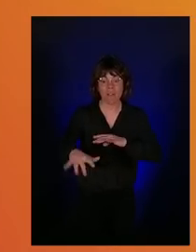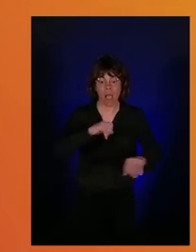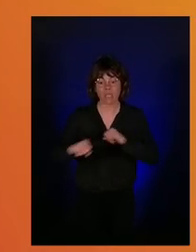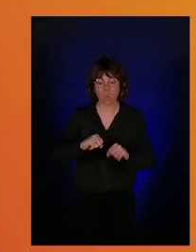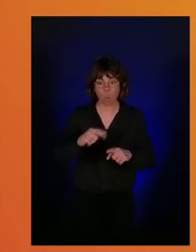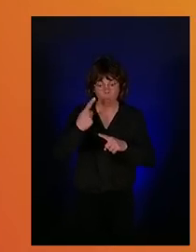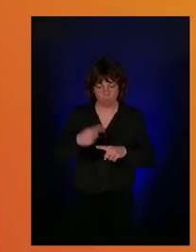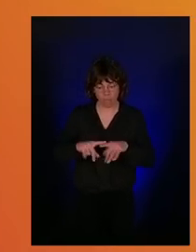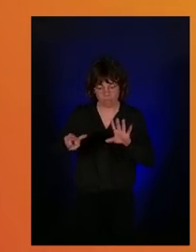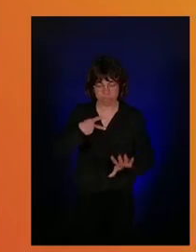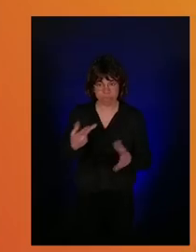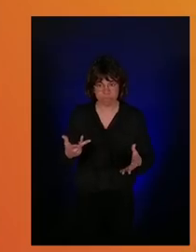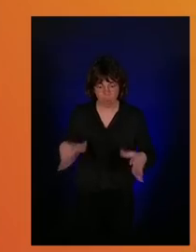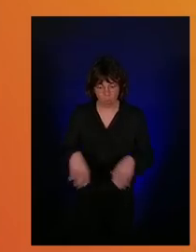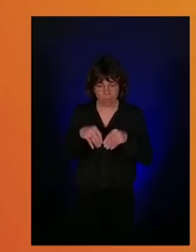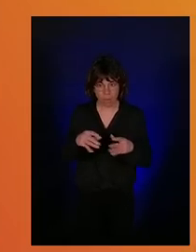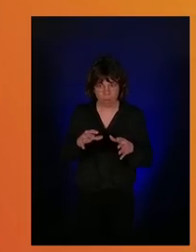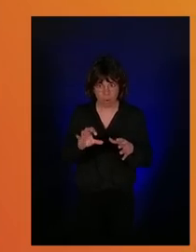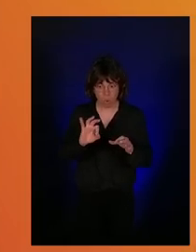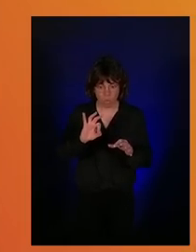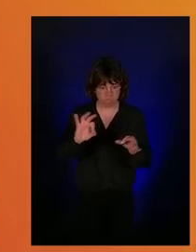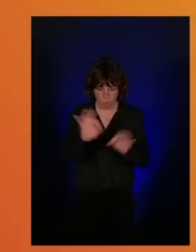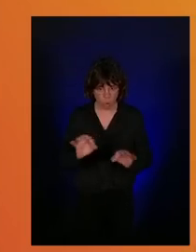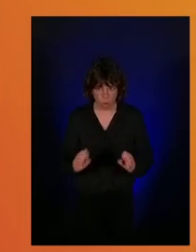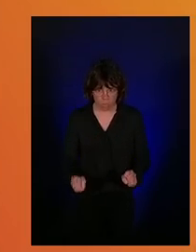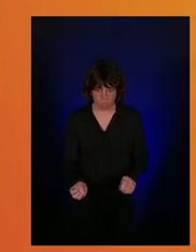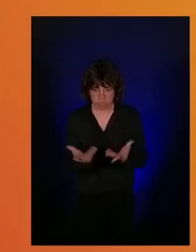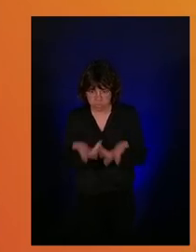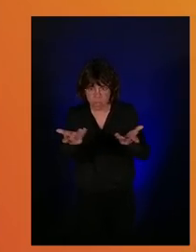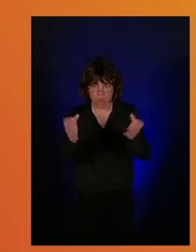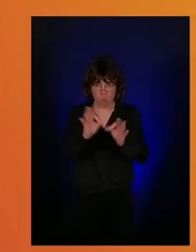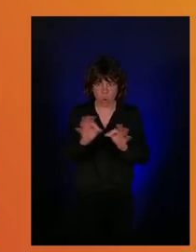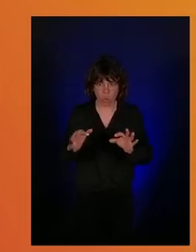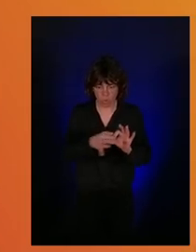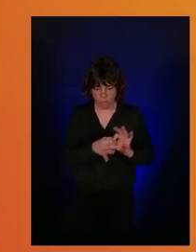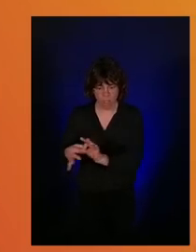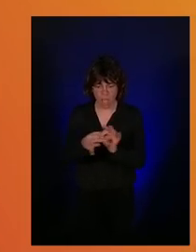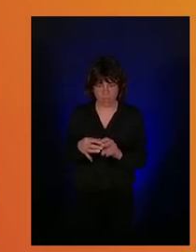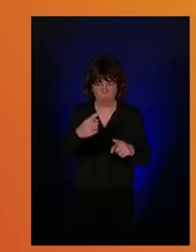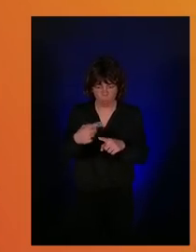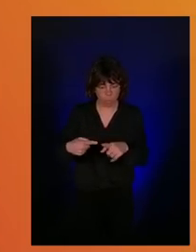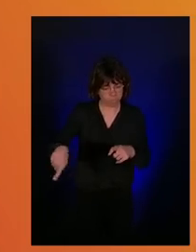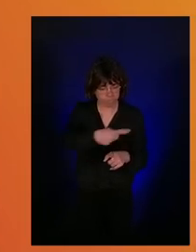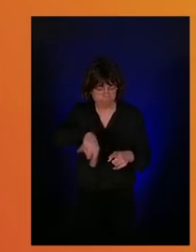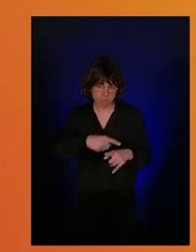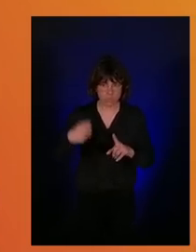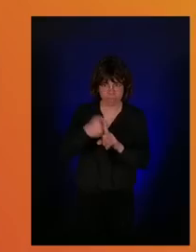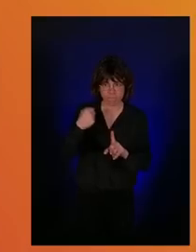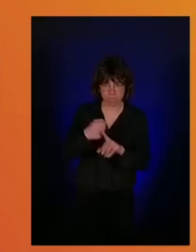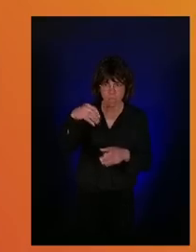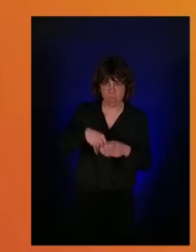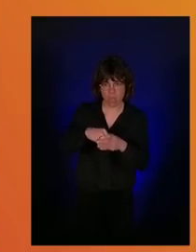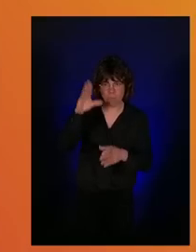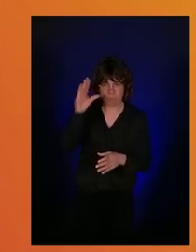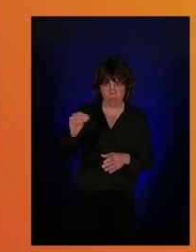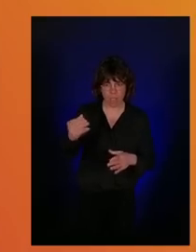confédération ? Aucune impulsion, ni coordination des fédérations et des territoires n'a été mise en œuvre pour tenter de construire cette lutte interprofessionnelle pour les